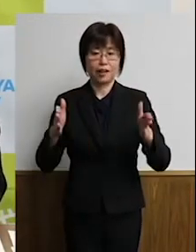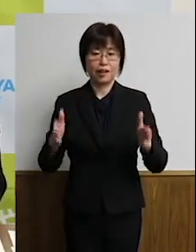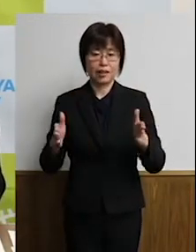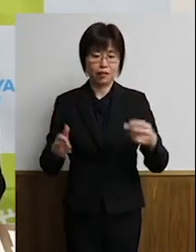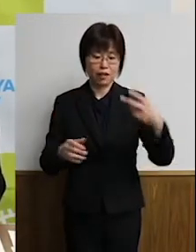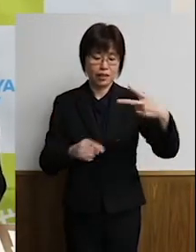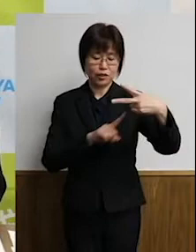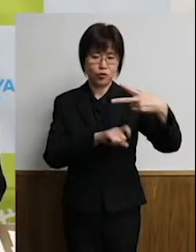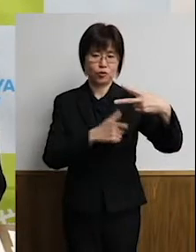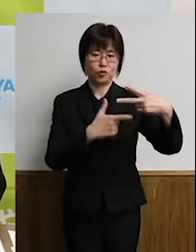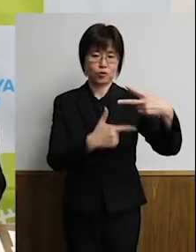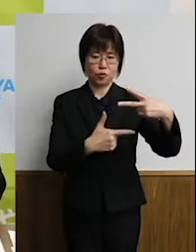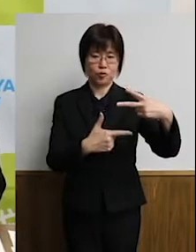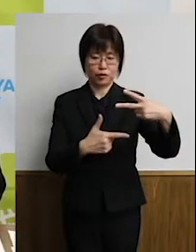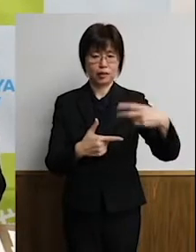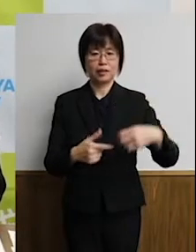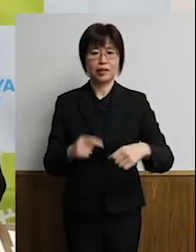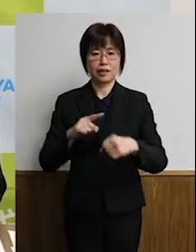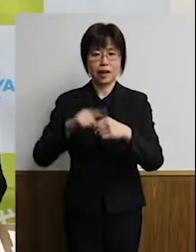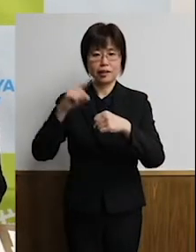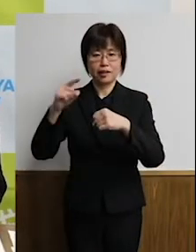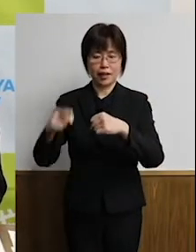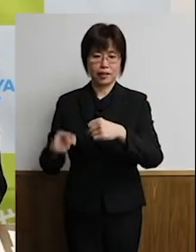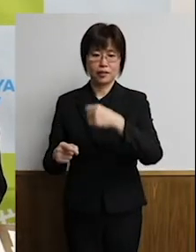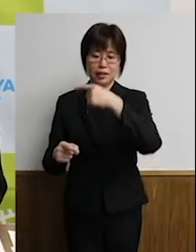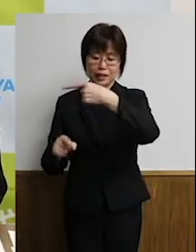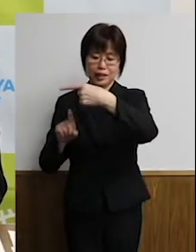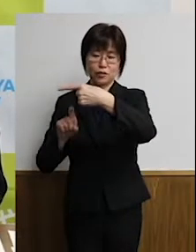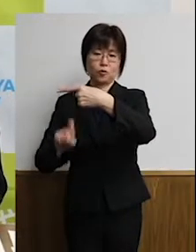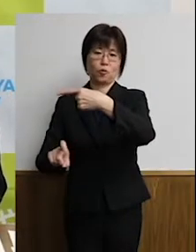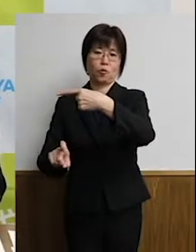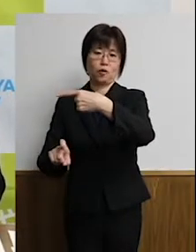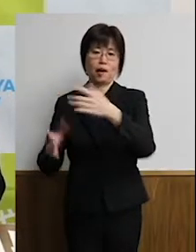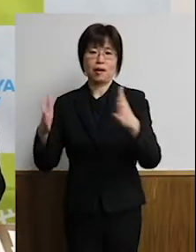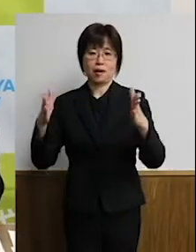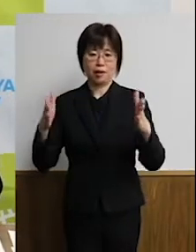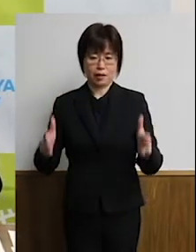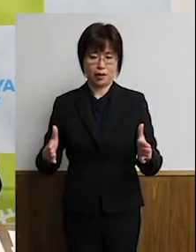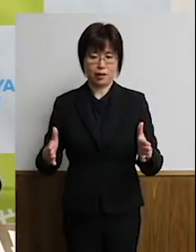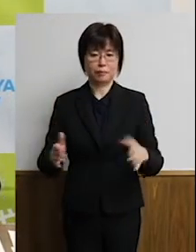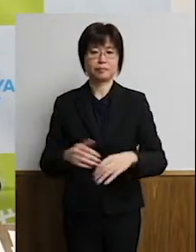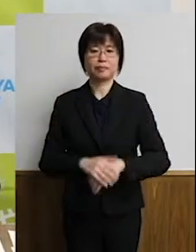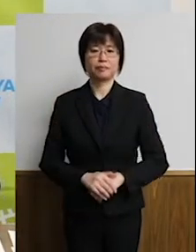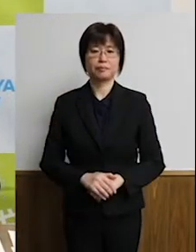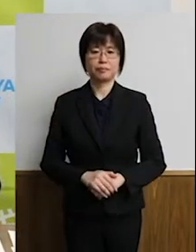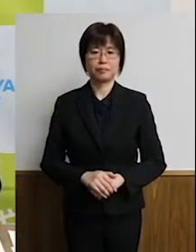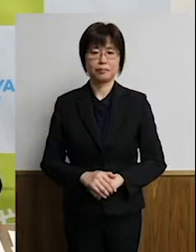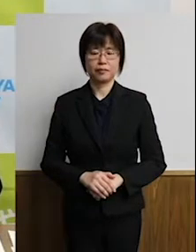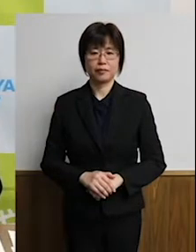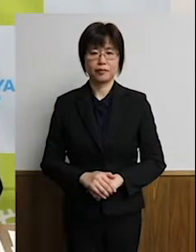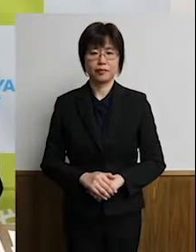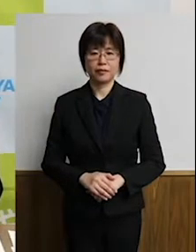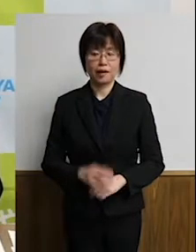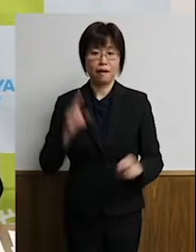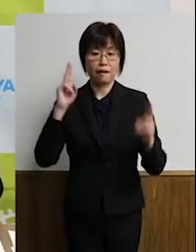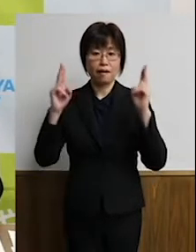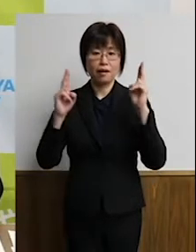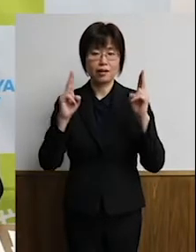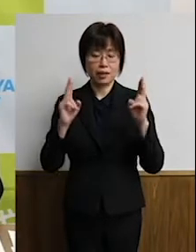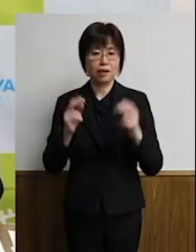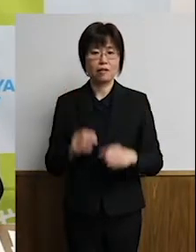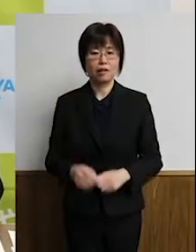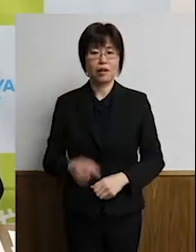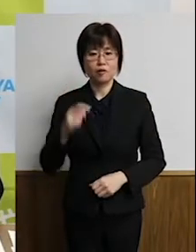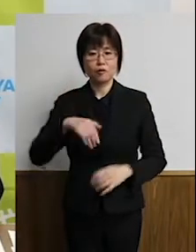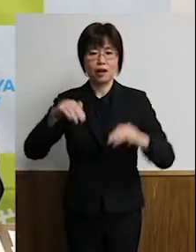は2月16日から令和4年1月10日までを予定しております。運行会社は深谷